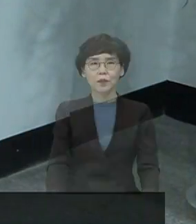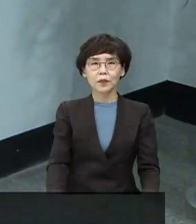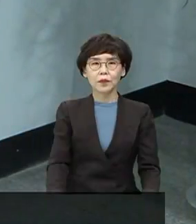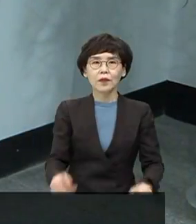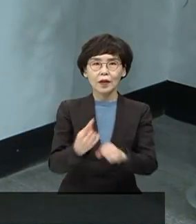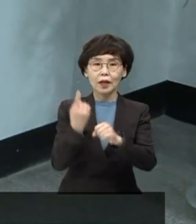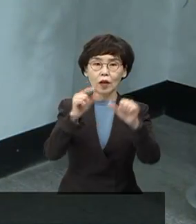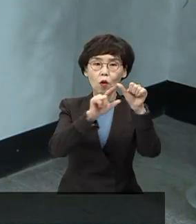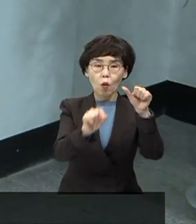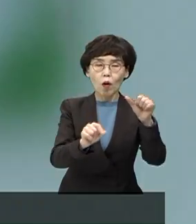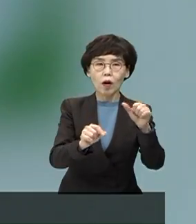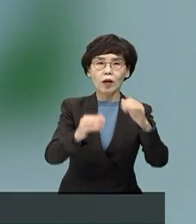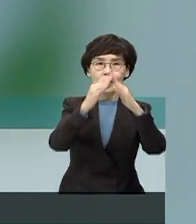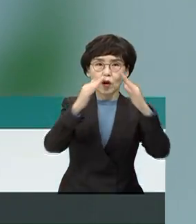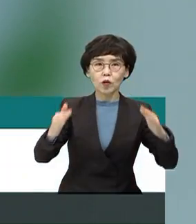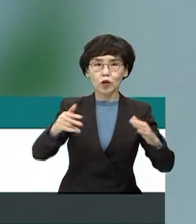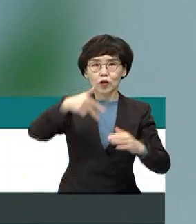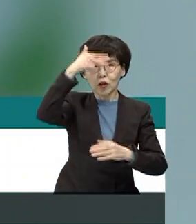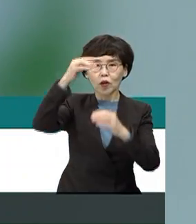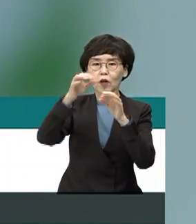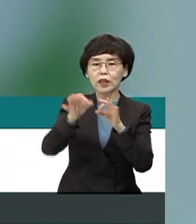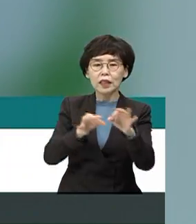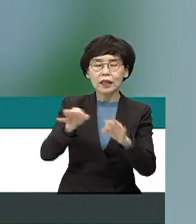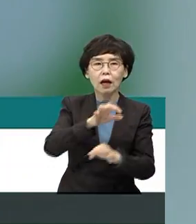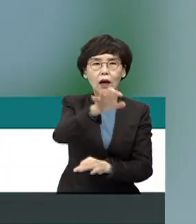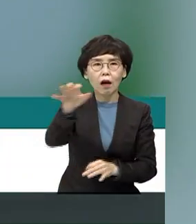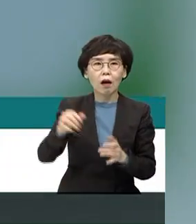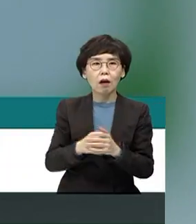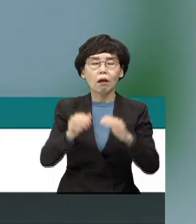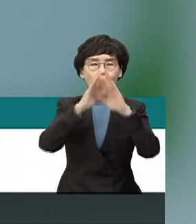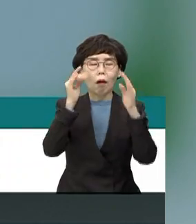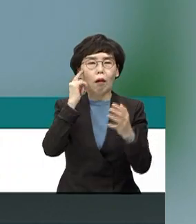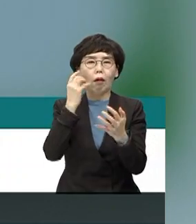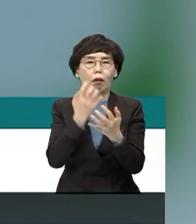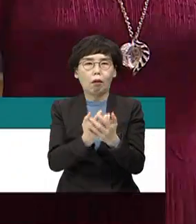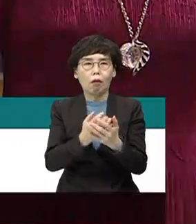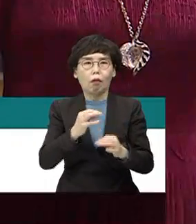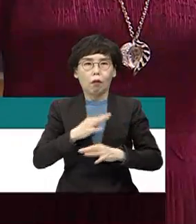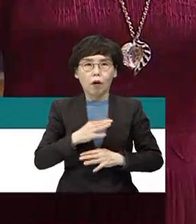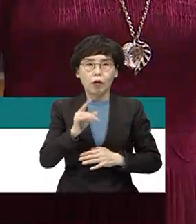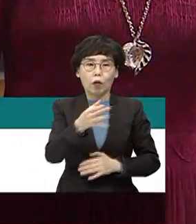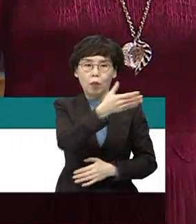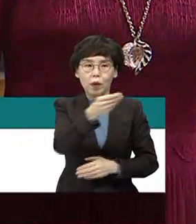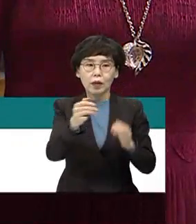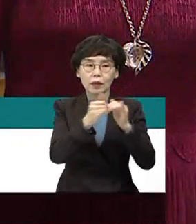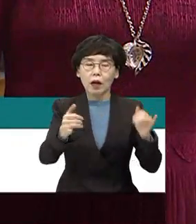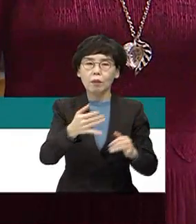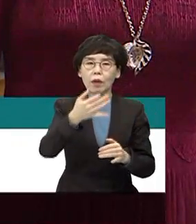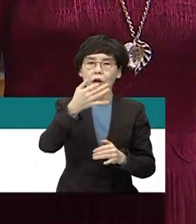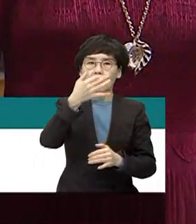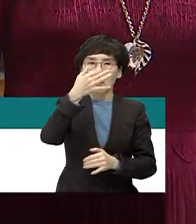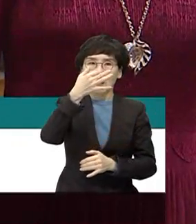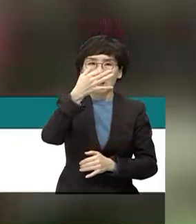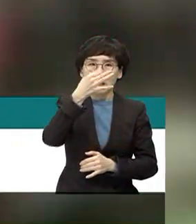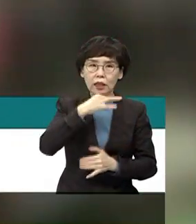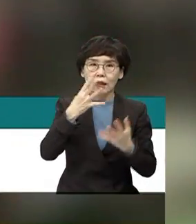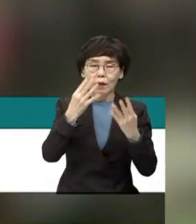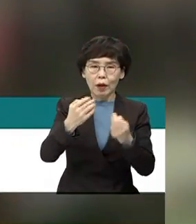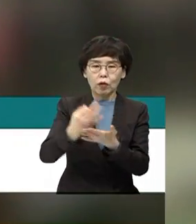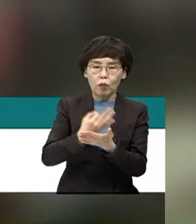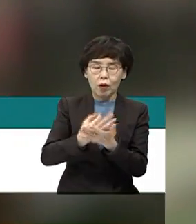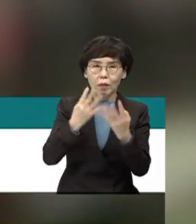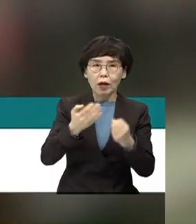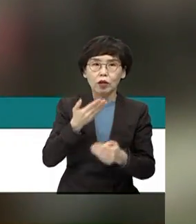지난해 5월 전주 전통시장 일대가 발칵 뒤집혔습니다. 한 대부업자가 고수익을 믿기로 상인 700여